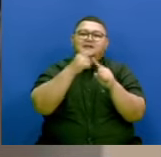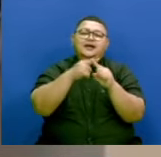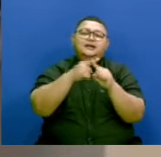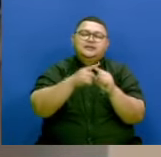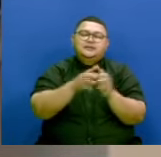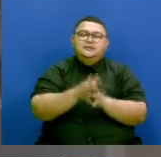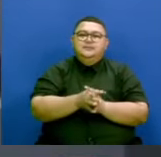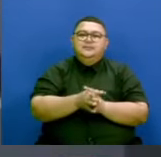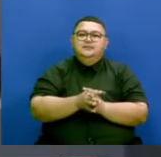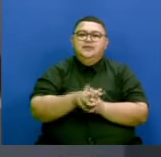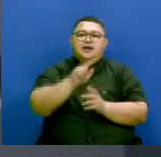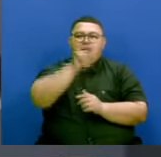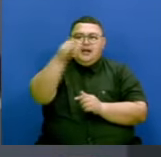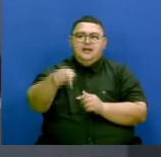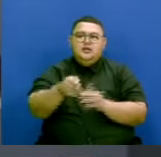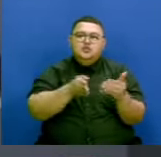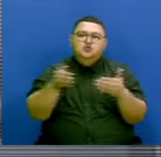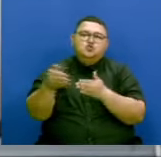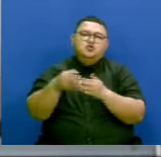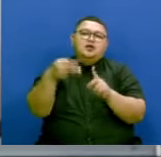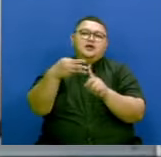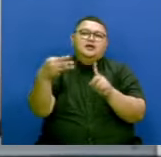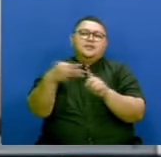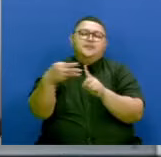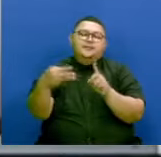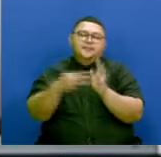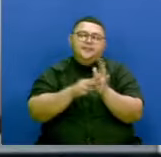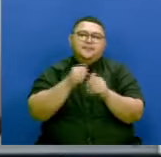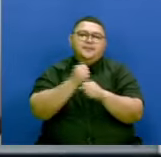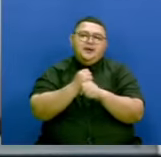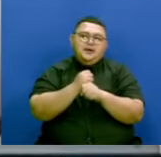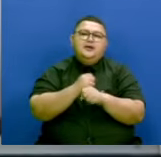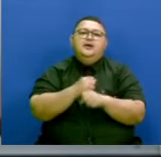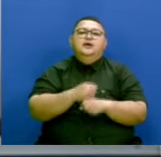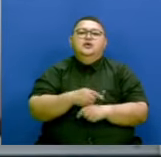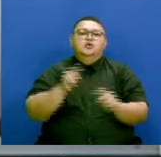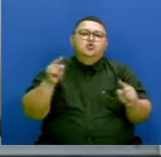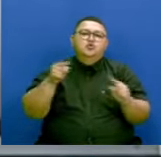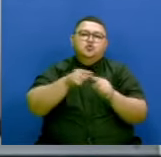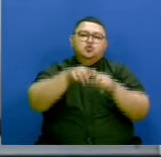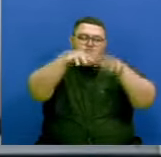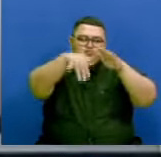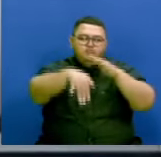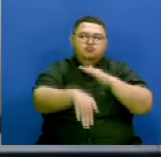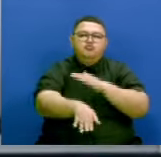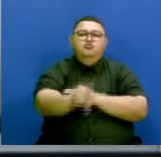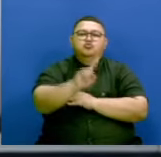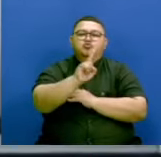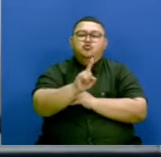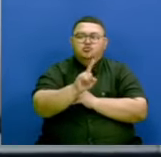ke arah Kali Bebeng dengan jarak luncur maksimal 2,1 km.